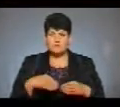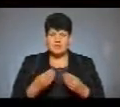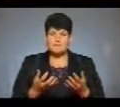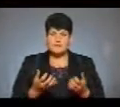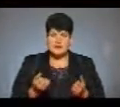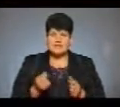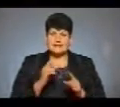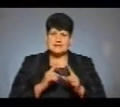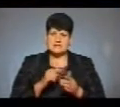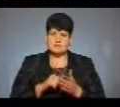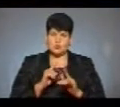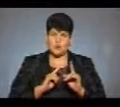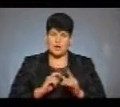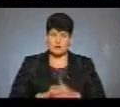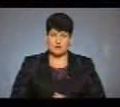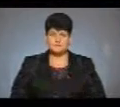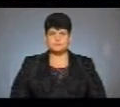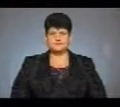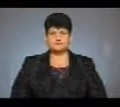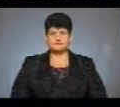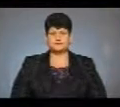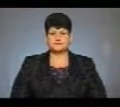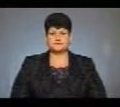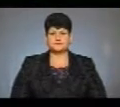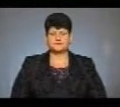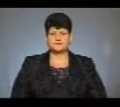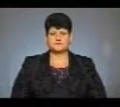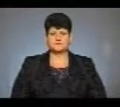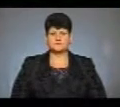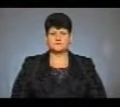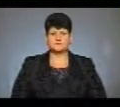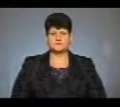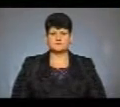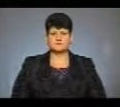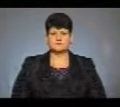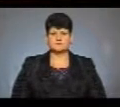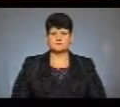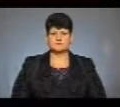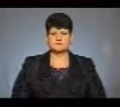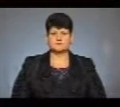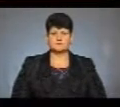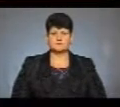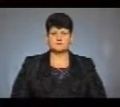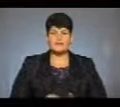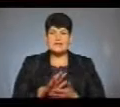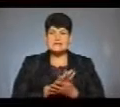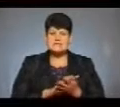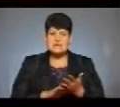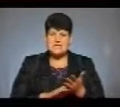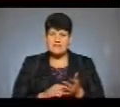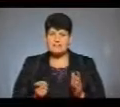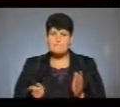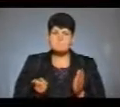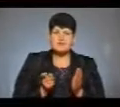сесії міської ради. Любов Гадомська, Марта Журавель, новини на Суспільному, Тернопіль. Заяв на підключення